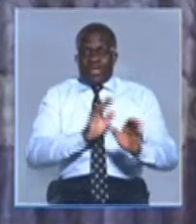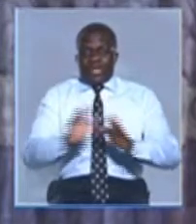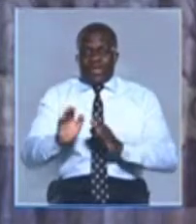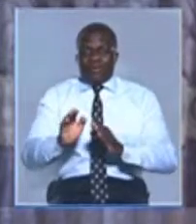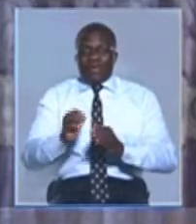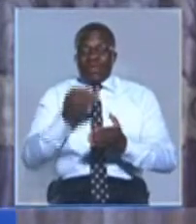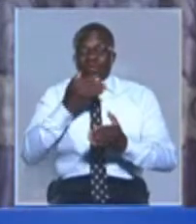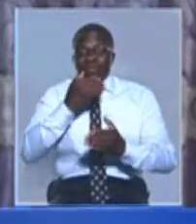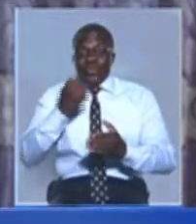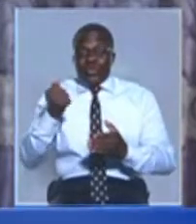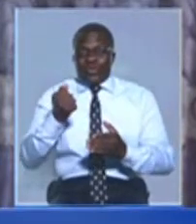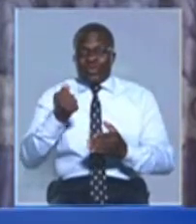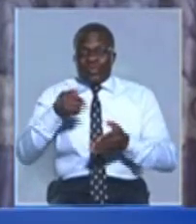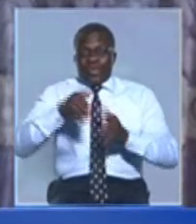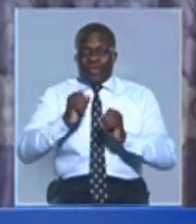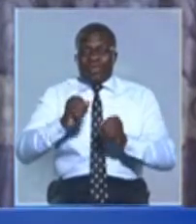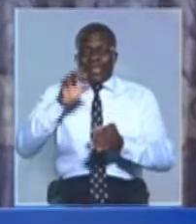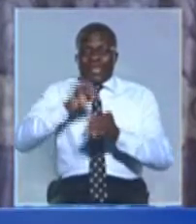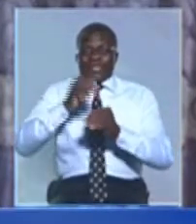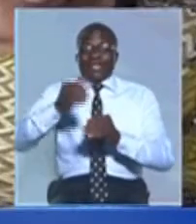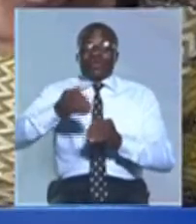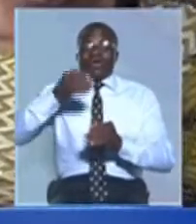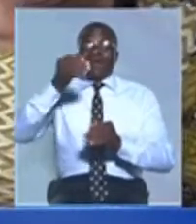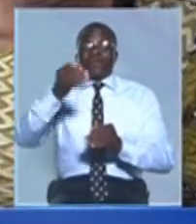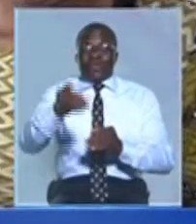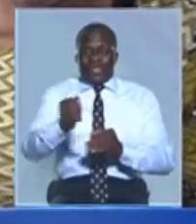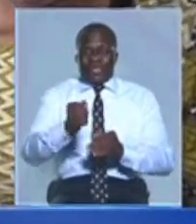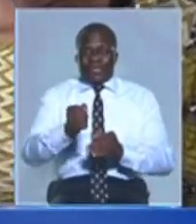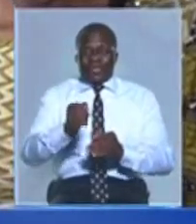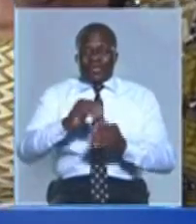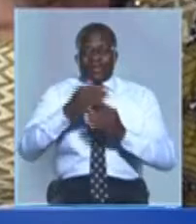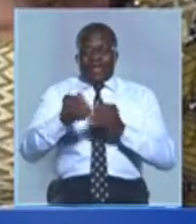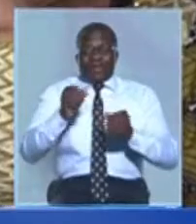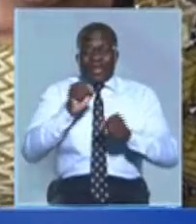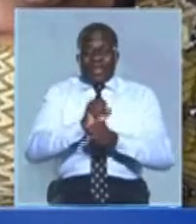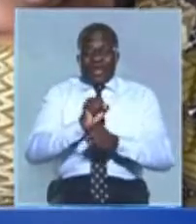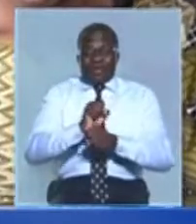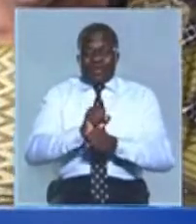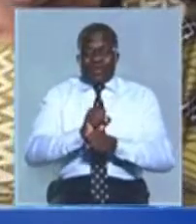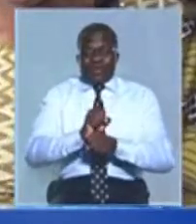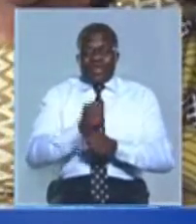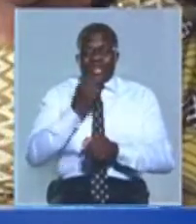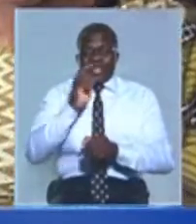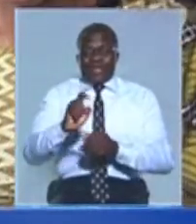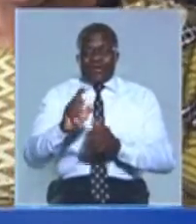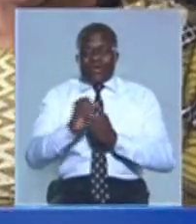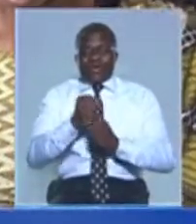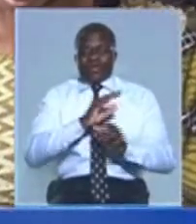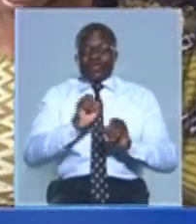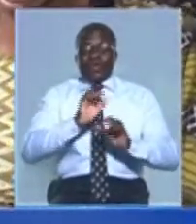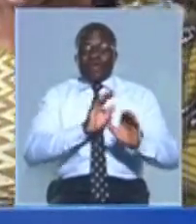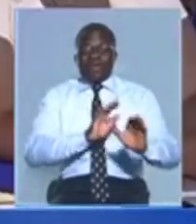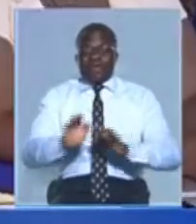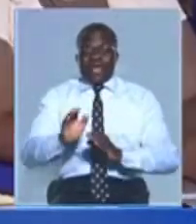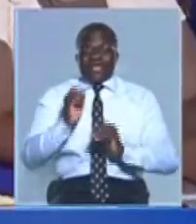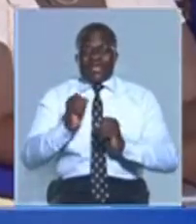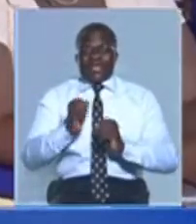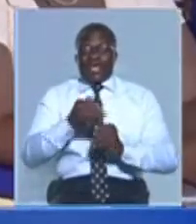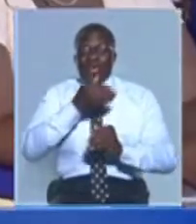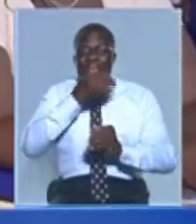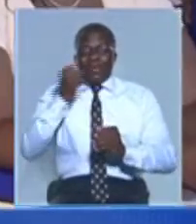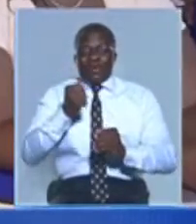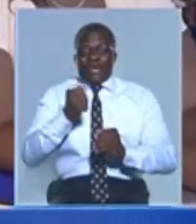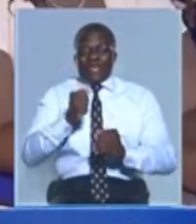encore mieux pendant les élections à venir. À l'issue des travaux, des recommandations seront faites pour une